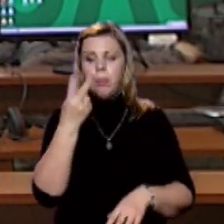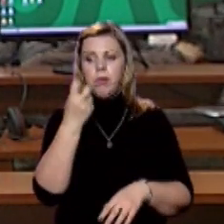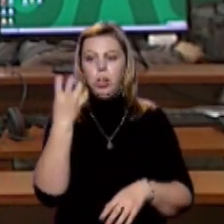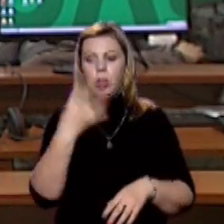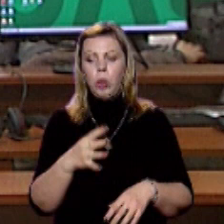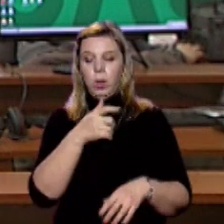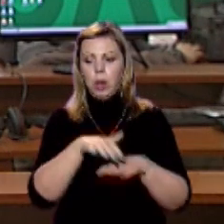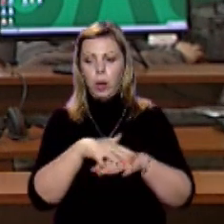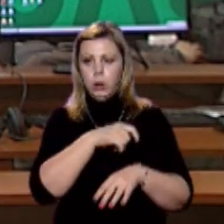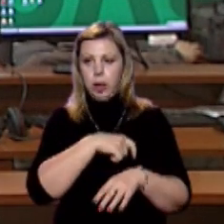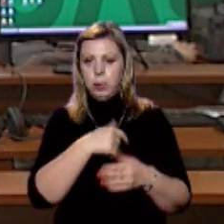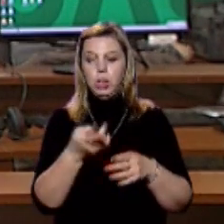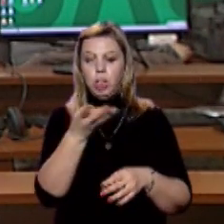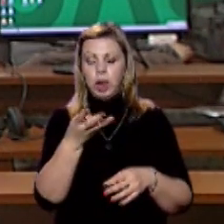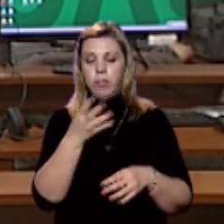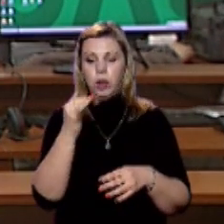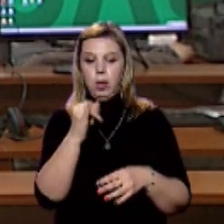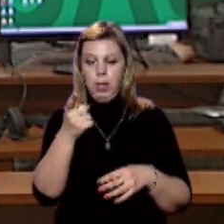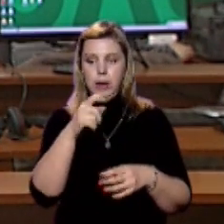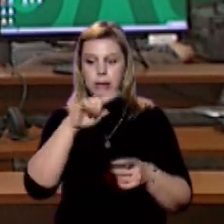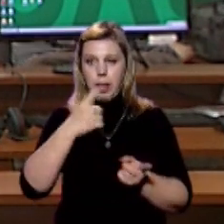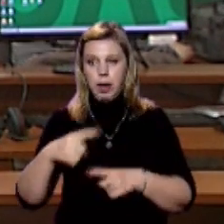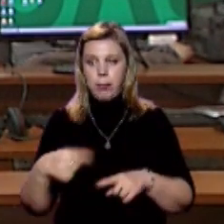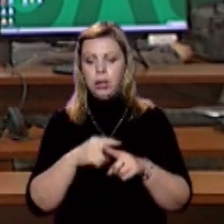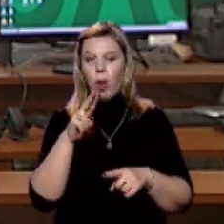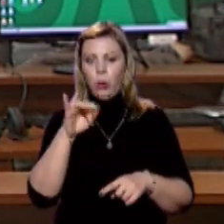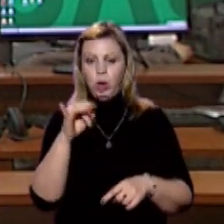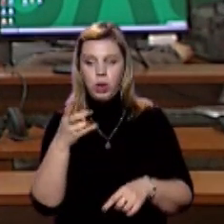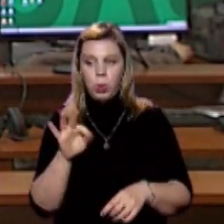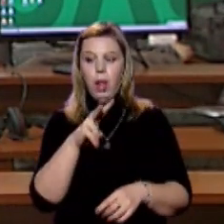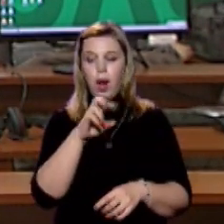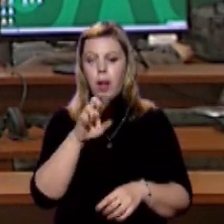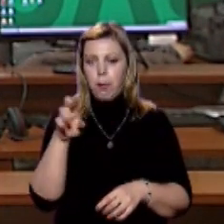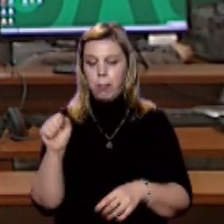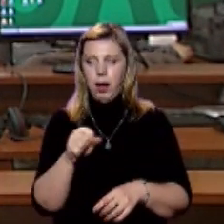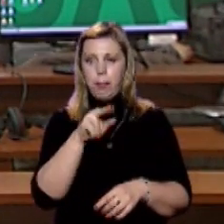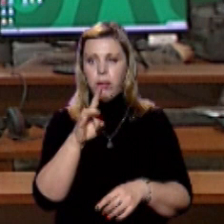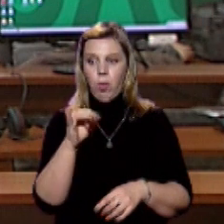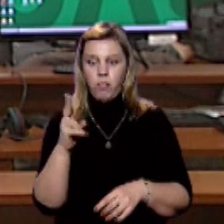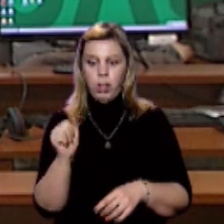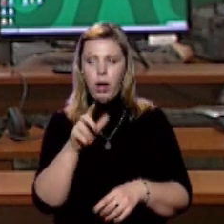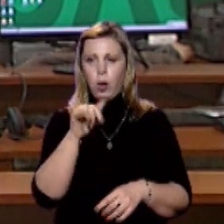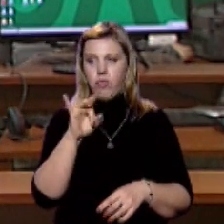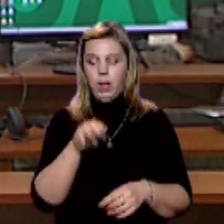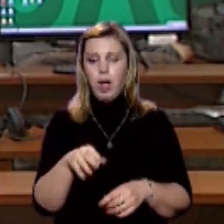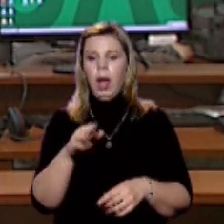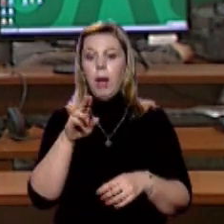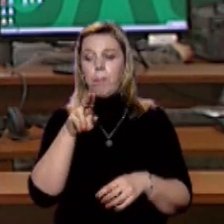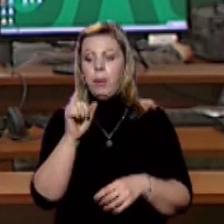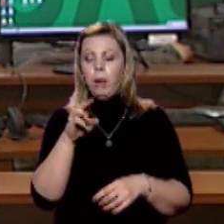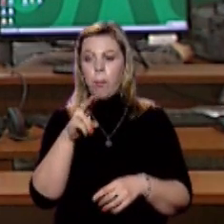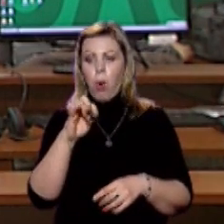народних депутатів. Із них четверо закарпатських мажоритарників – це Валерій Лунченко, Михайло Лаба, Василь Петьовка та Роберт Горвет.